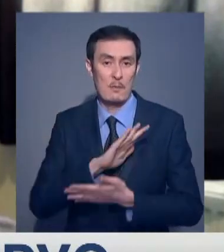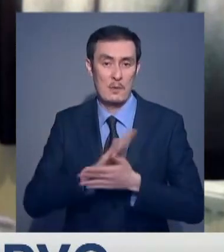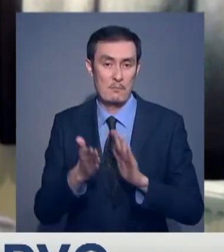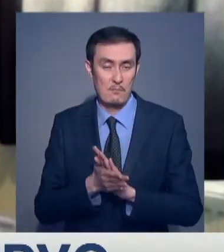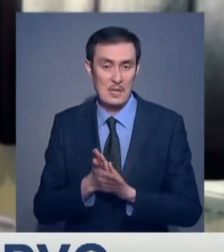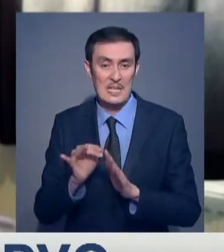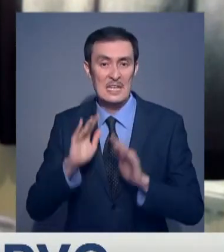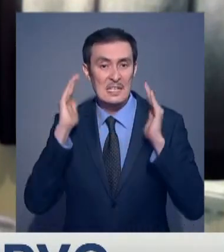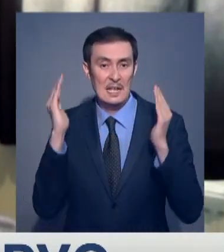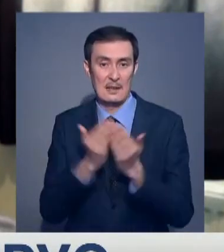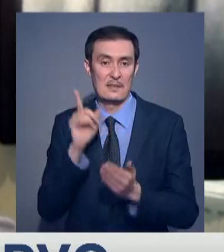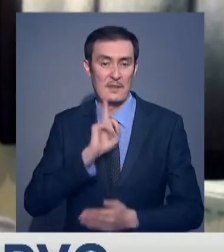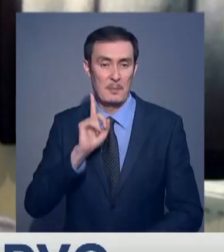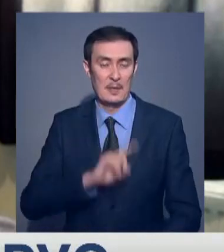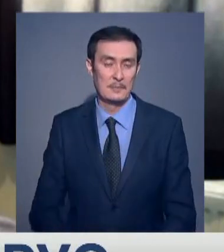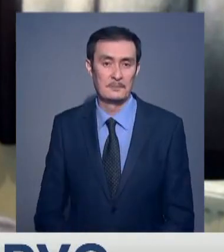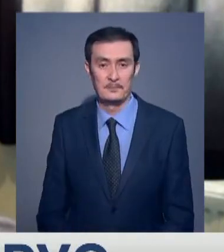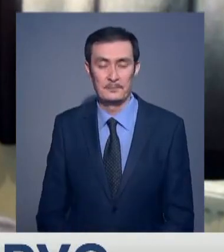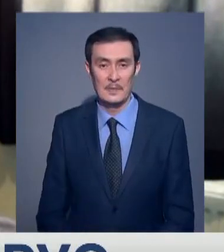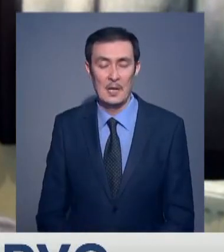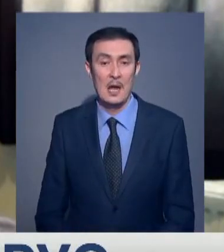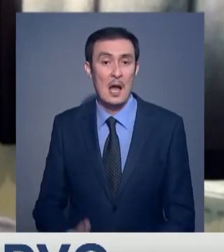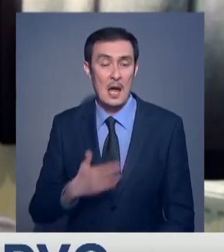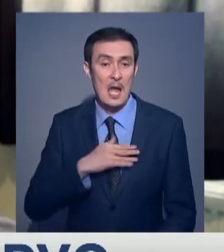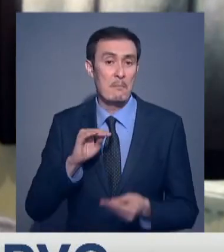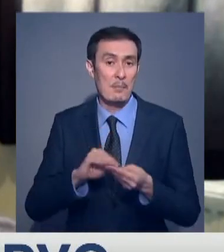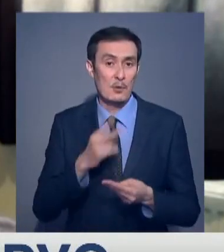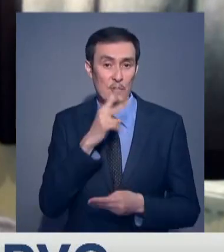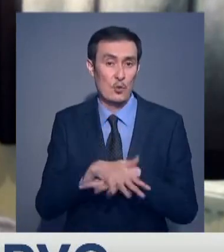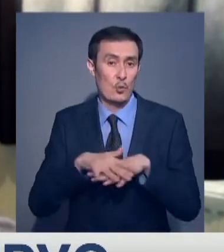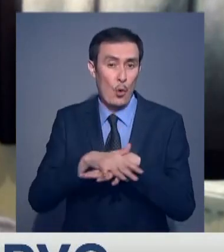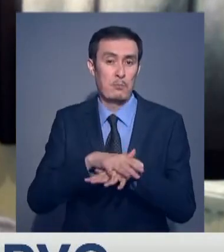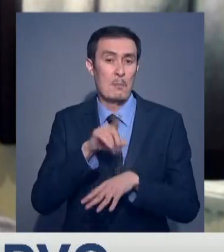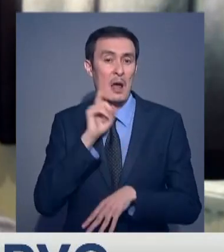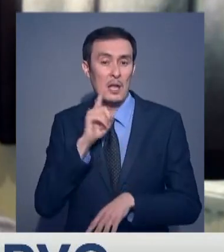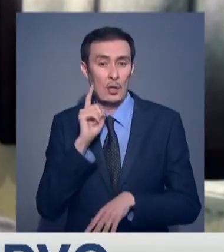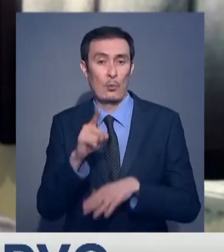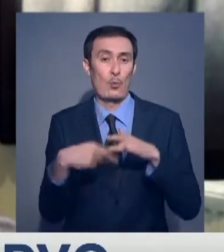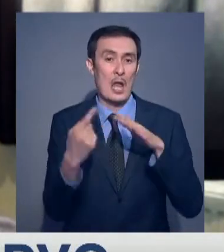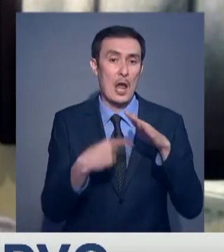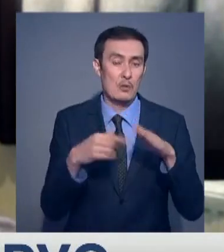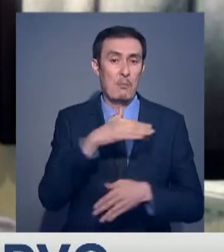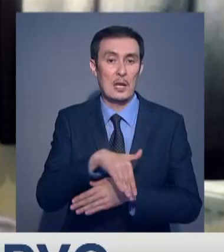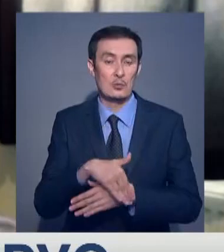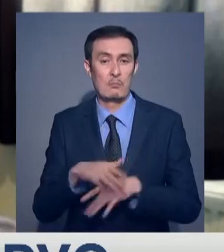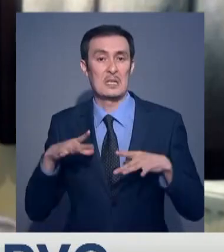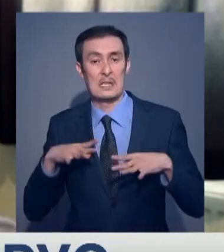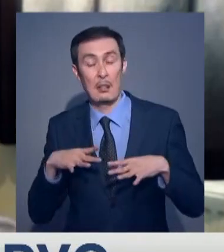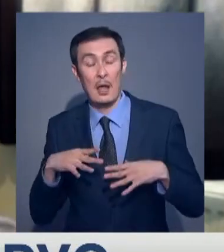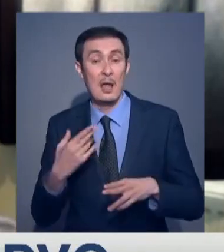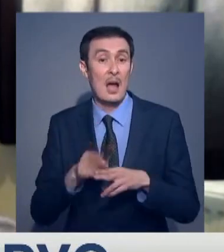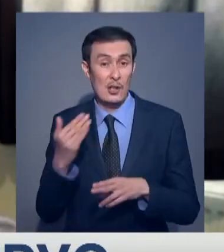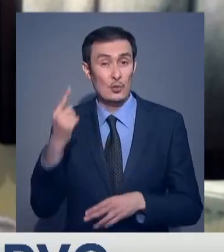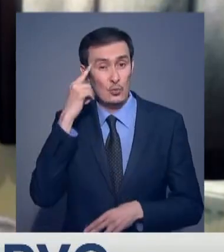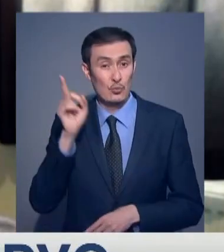и изолироваться. А я все еще вижу толпы молодых людей, слоняющихся по улицам без дела. Наверное,